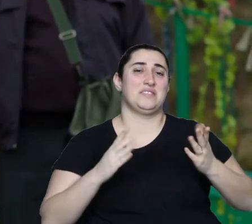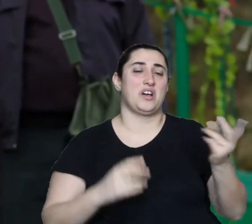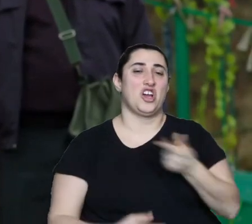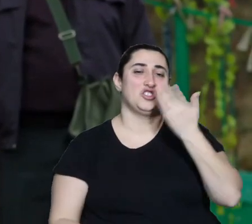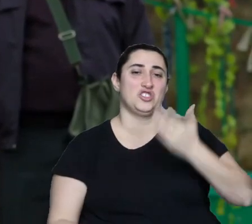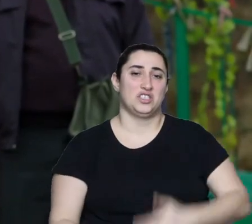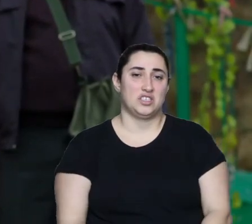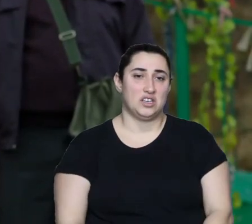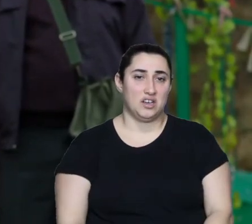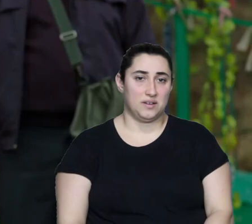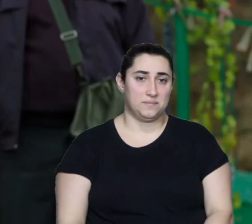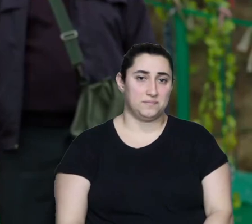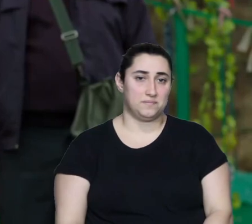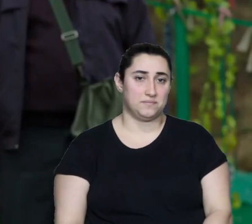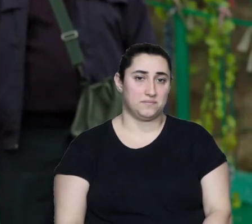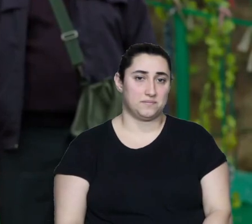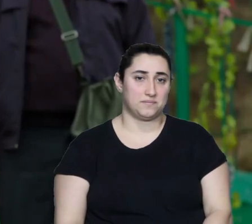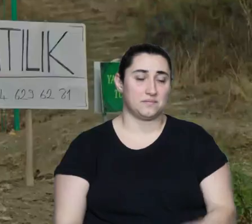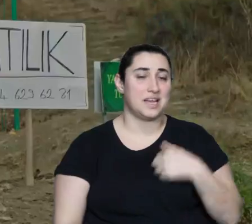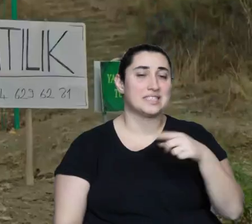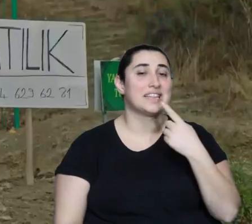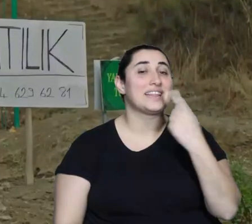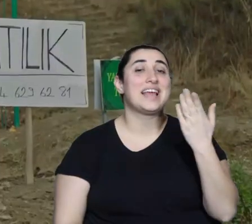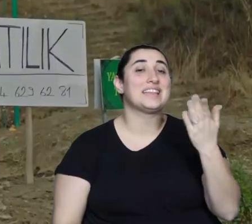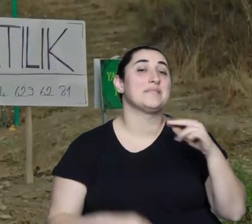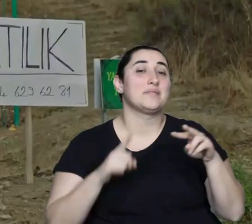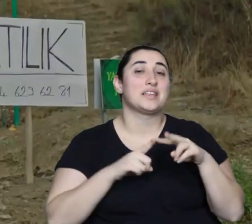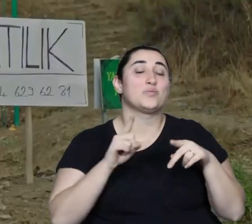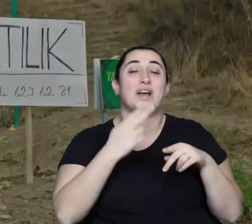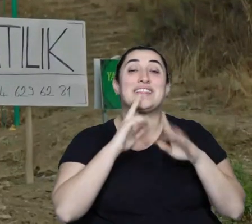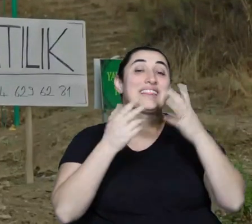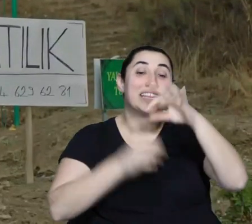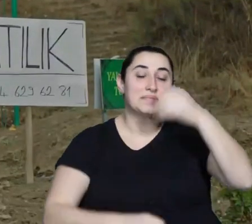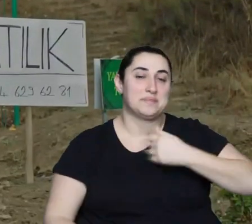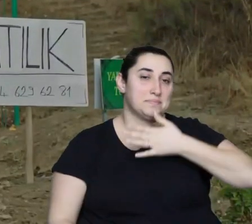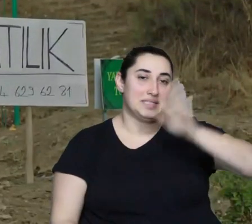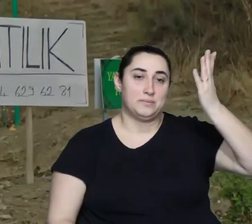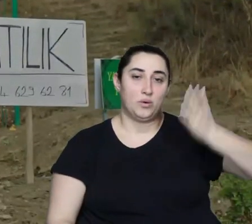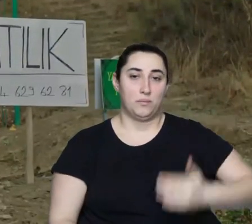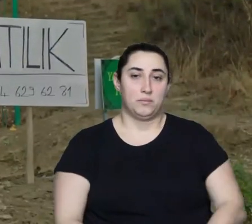kaçtı elimden. Nazmiye ben sana ne diyeyim? Bu kadın nasıl bir kadın ben bilmiyorum ya.